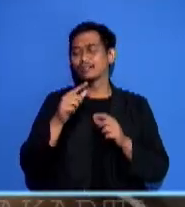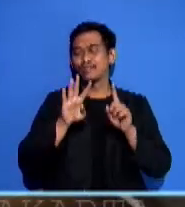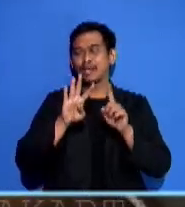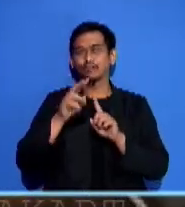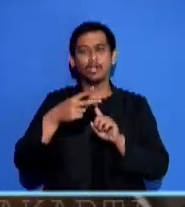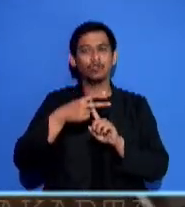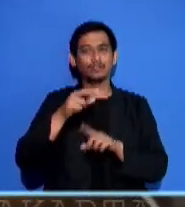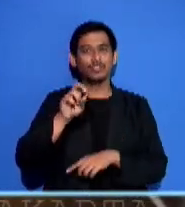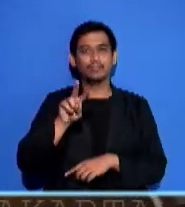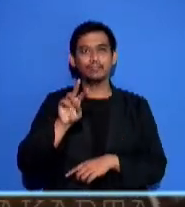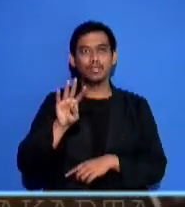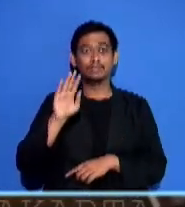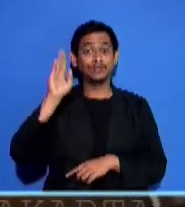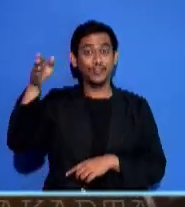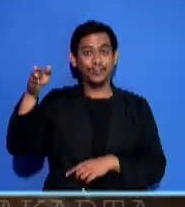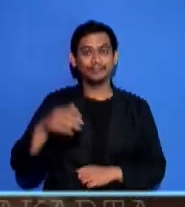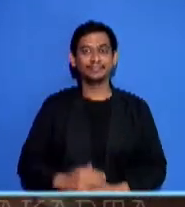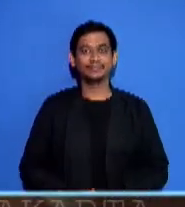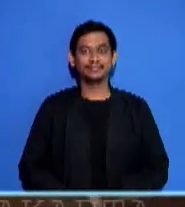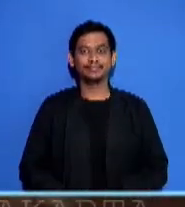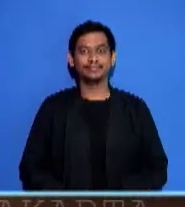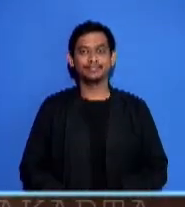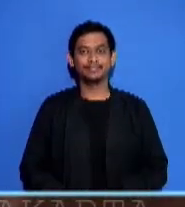demikian herdianiri dan Ucu Andri Dama TVRI Yogyakarta melaporkan